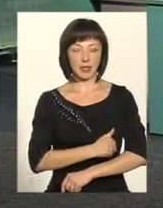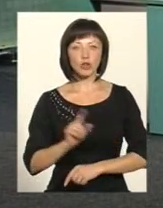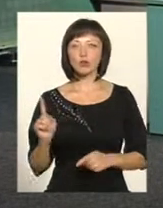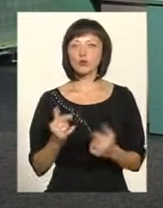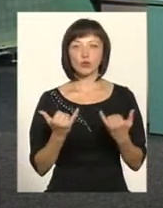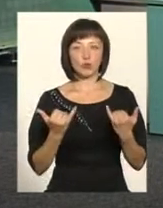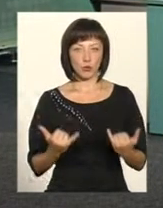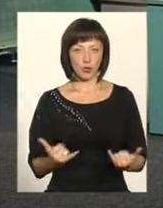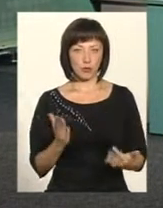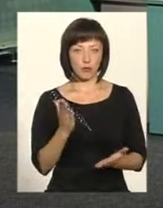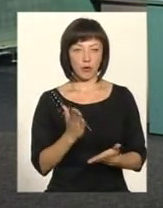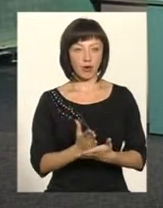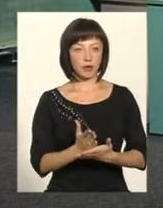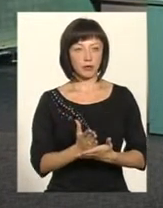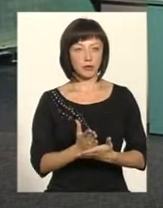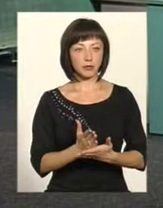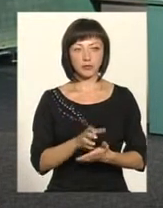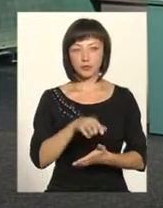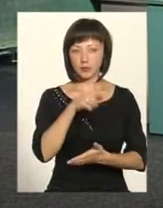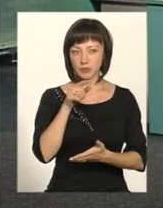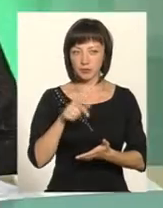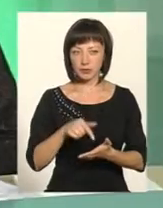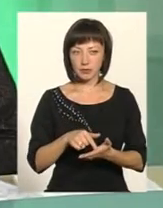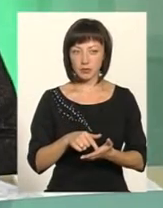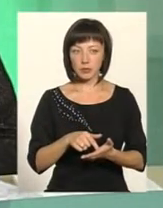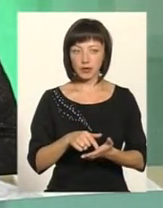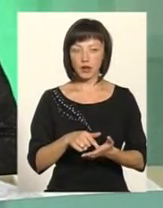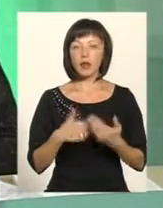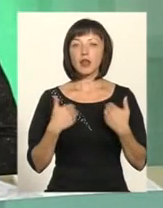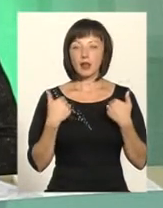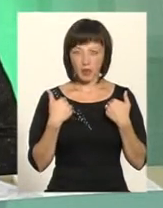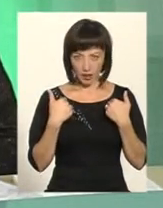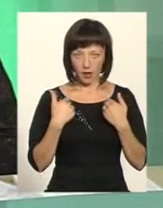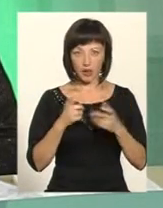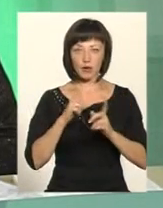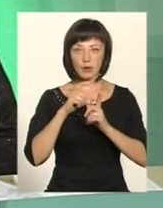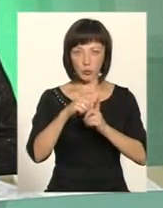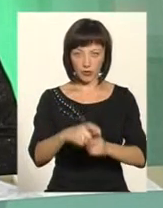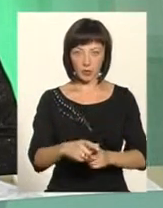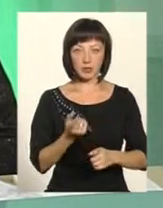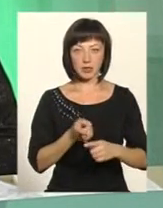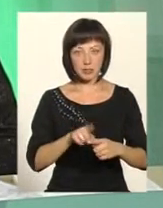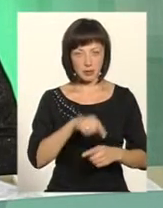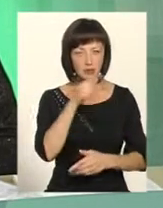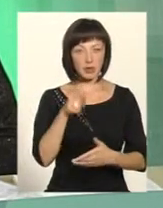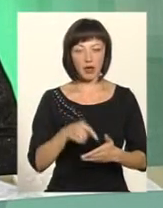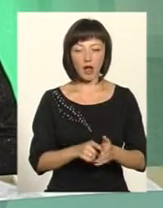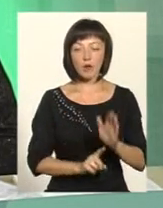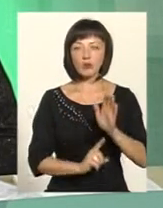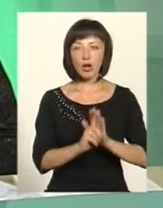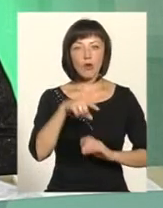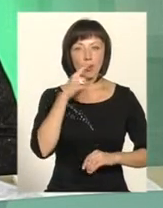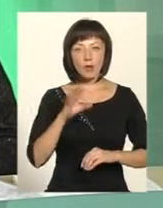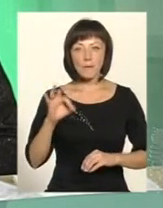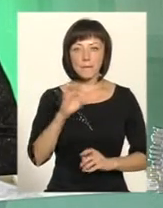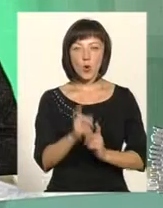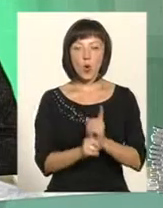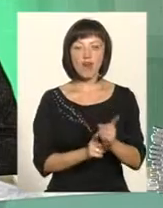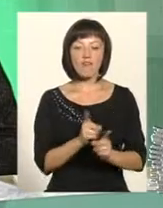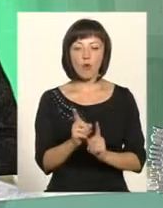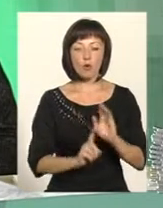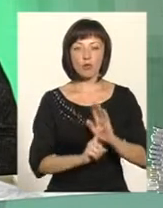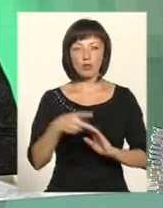дійшли? Ну, я відповім на це питання. Мова про реформу в медицині йде з 2008 року. На теренах